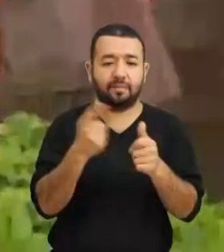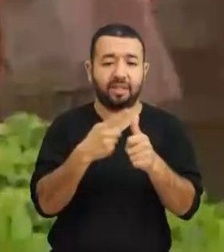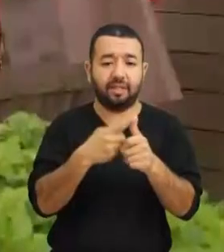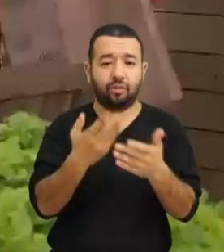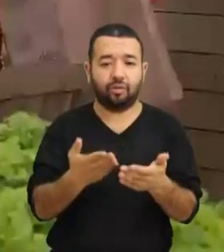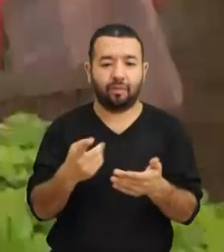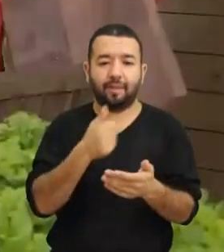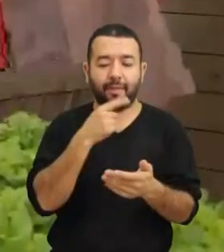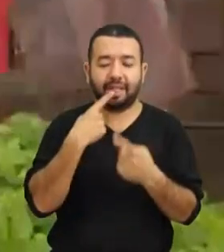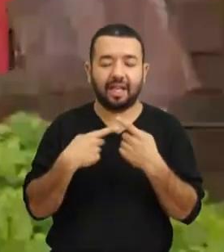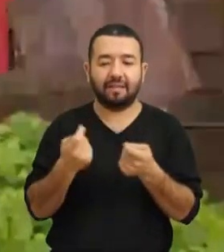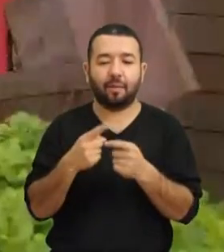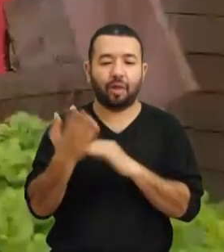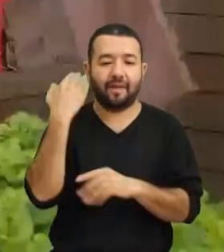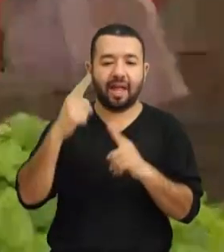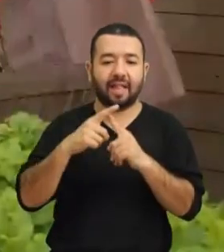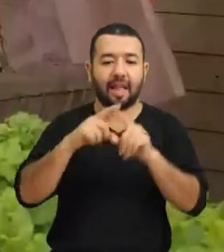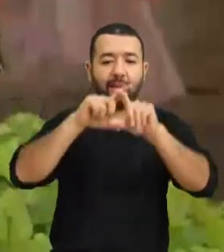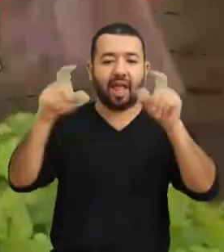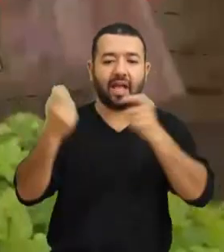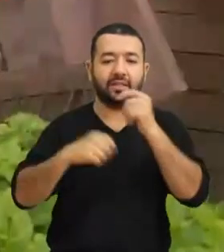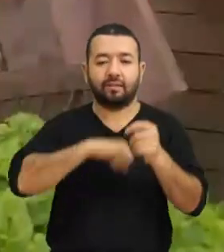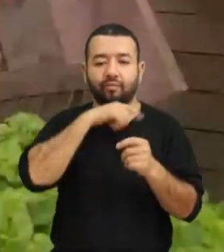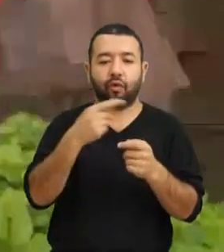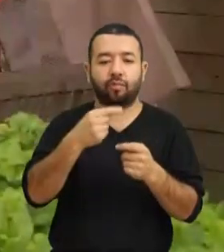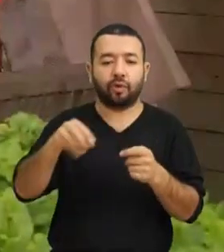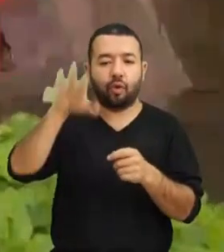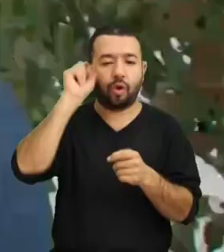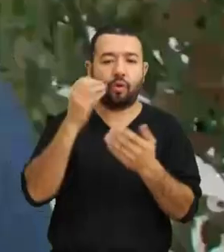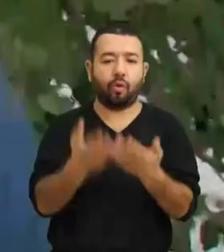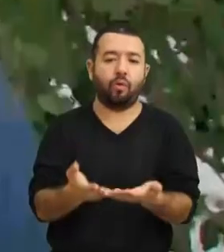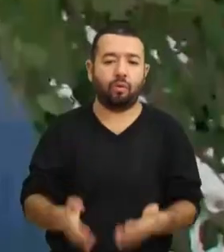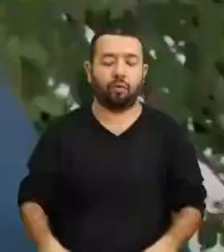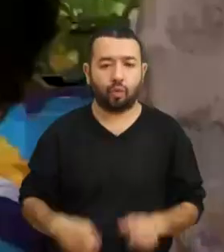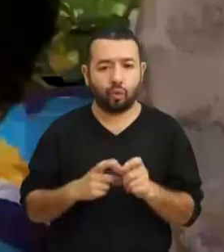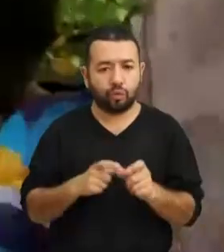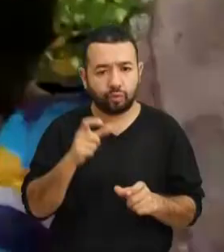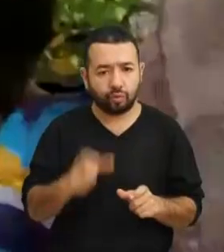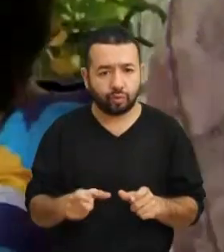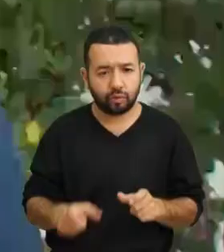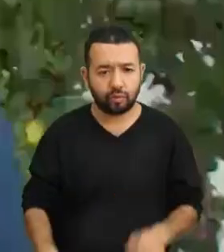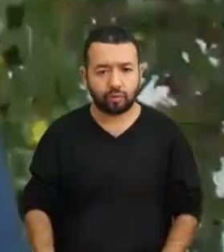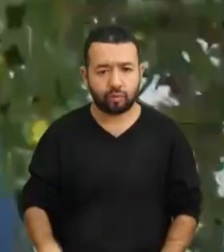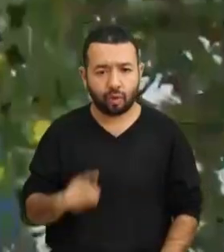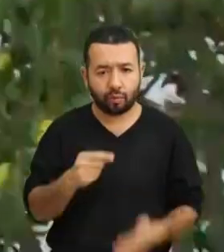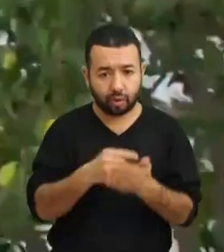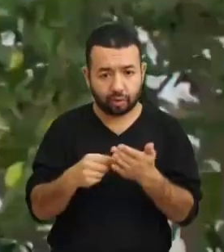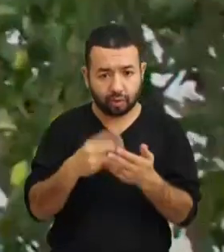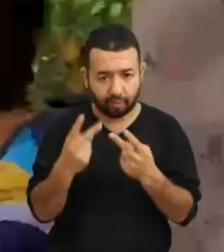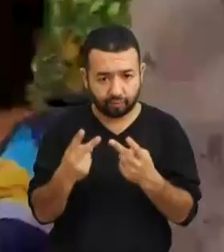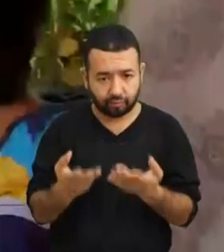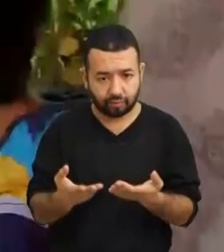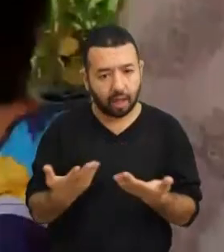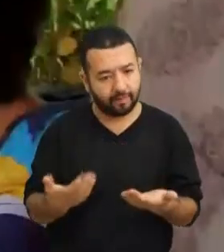O bundan önce tabelacıda çalıştı. O yüzden öğrendi böyle güzel yazmayı. Şükrü, bu yazıyı sen mi